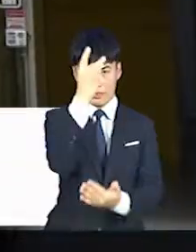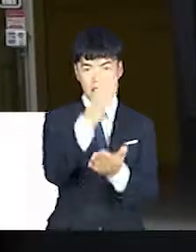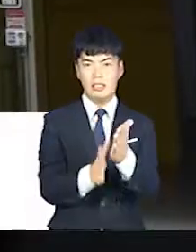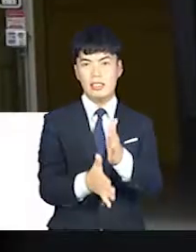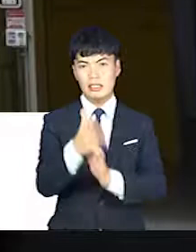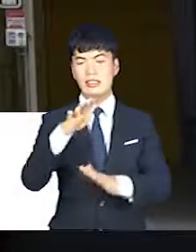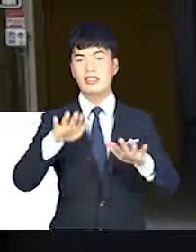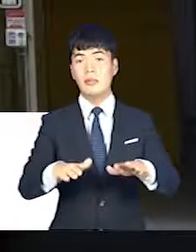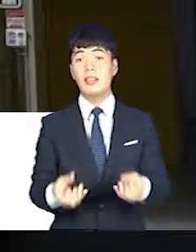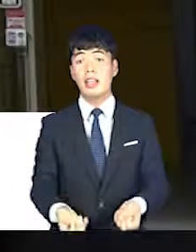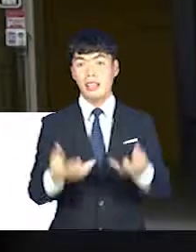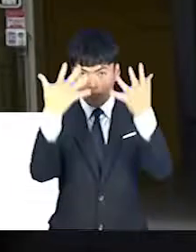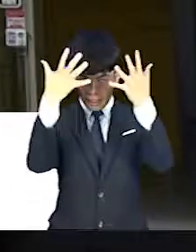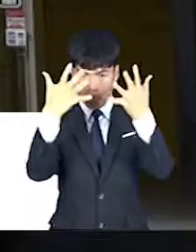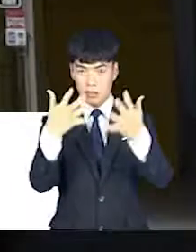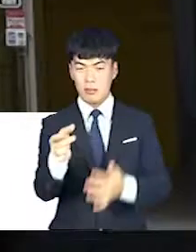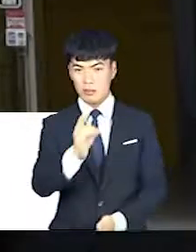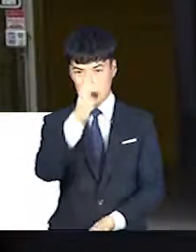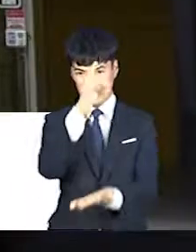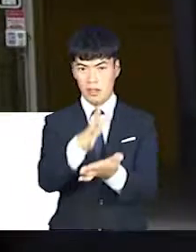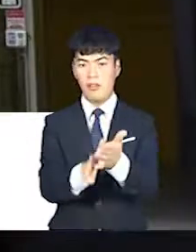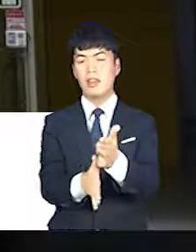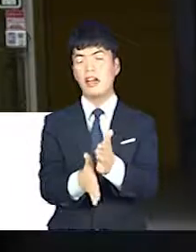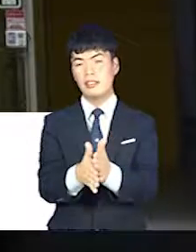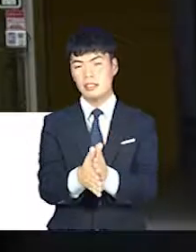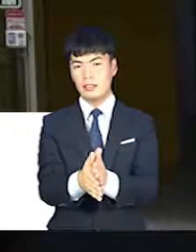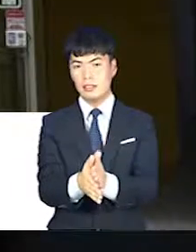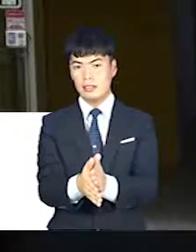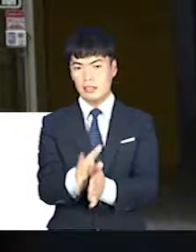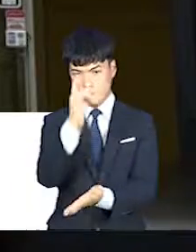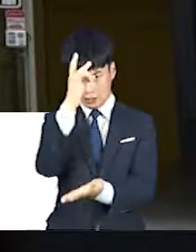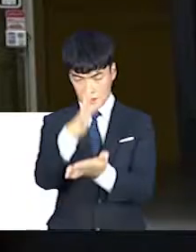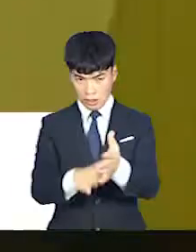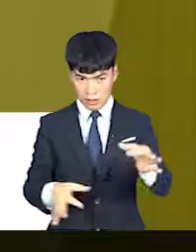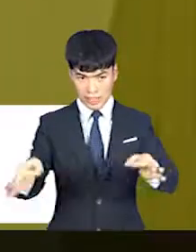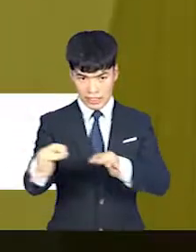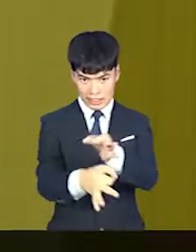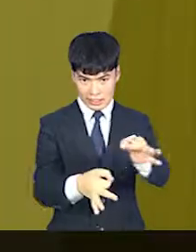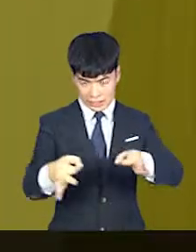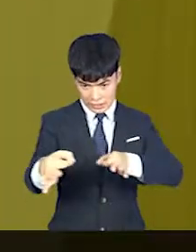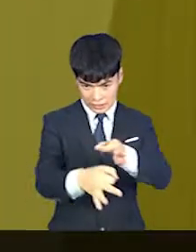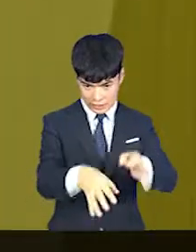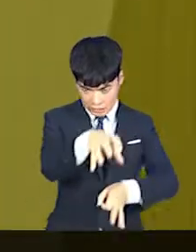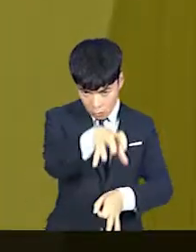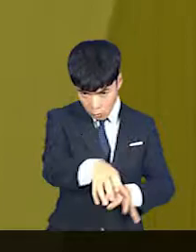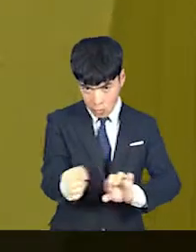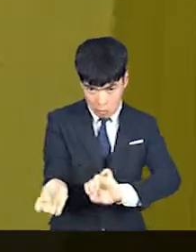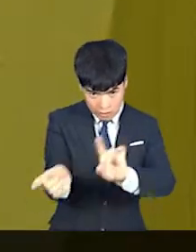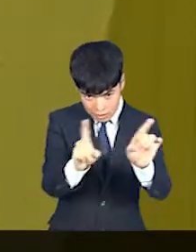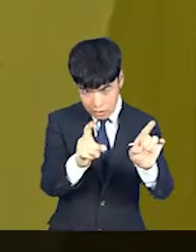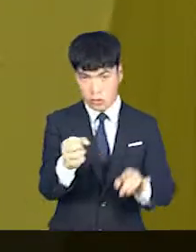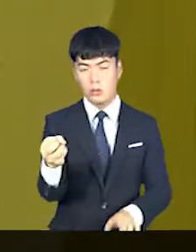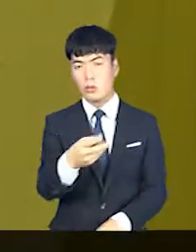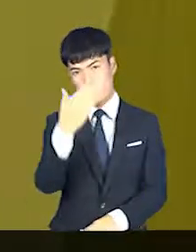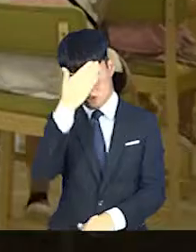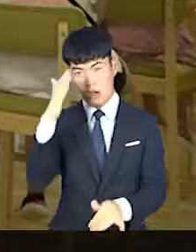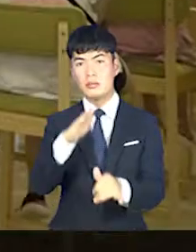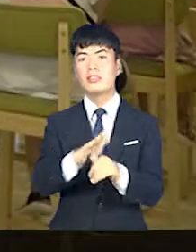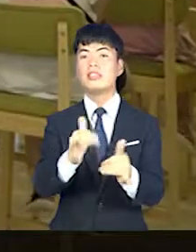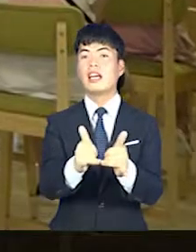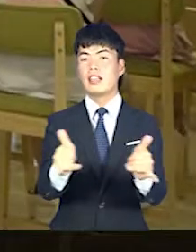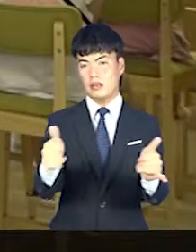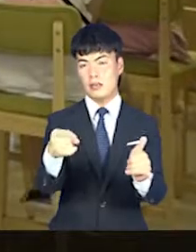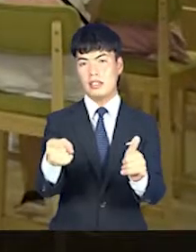투 난시 맨 이번 행사가 천안 상권 르네상스 프로젝트와 원도심 도시재생 성공을 위한 단초가 되고 청년창업 상인